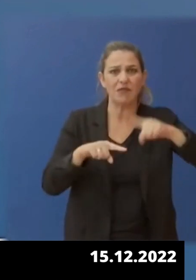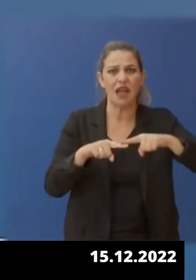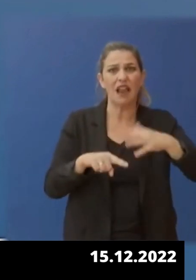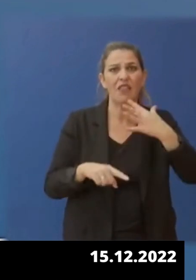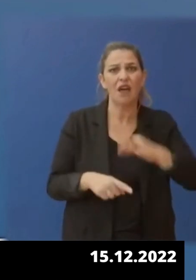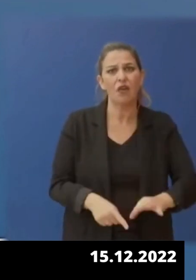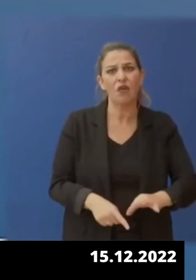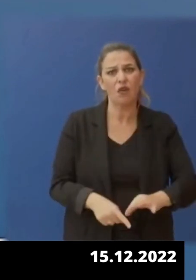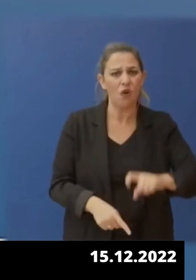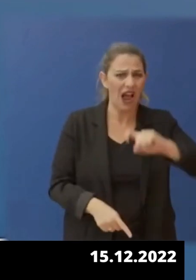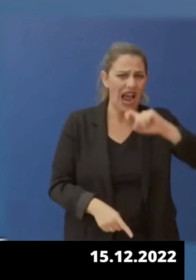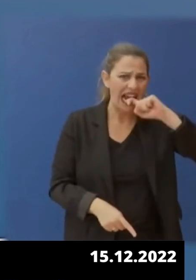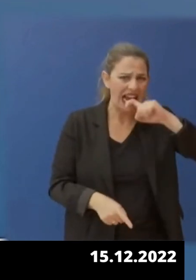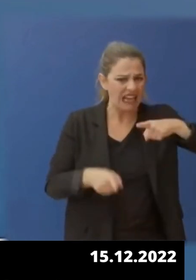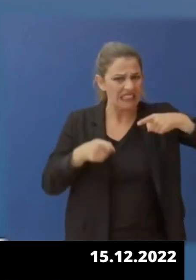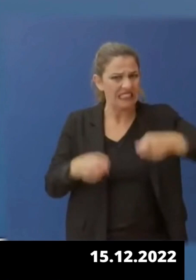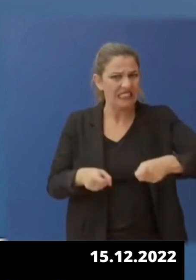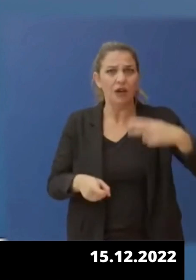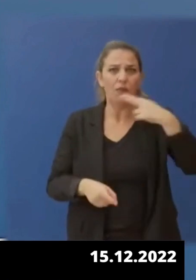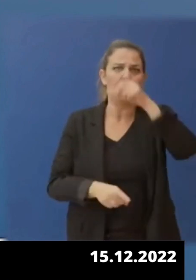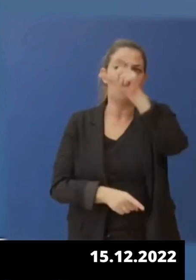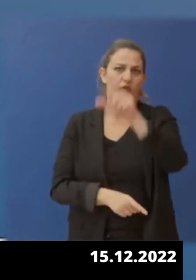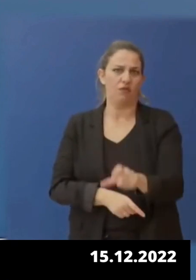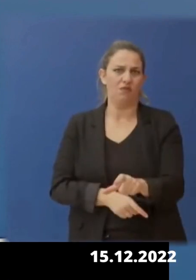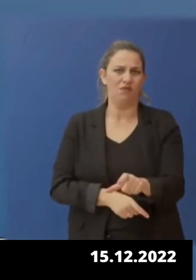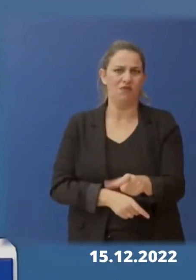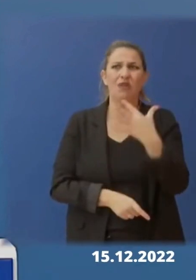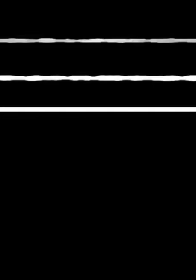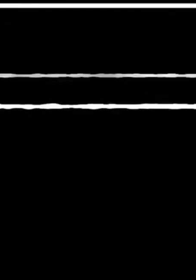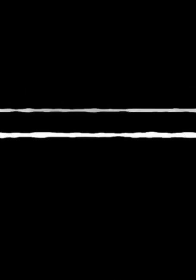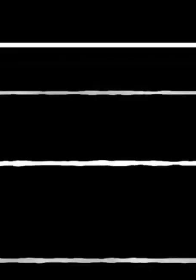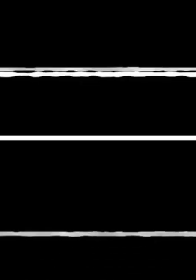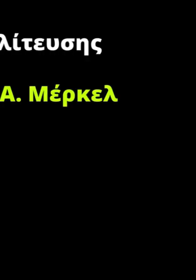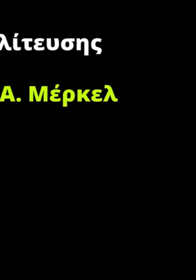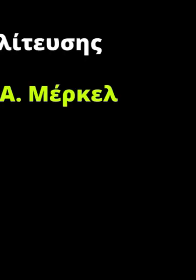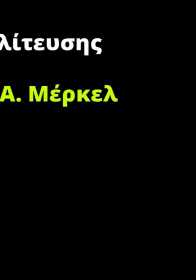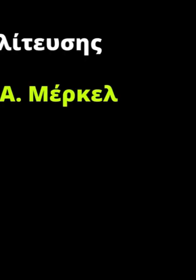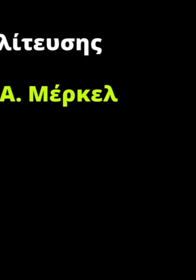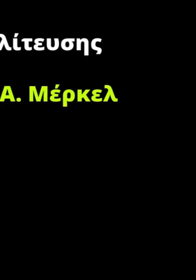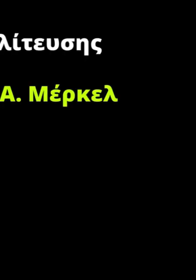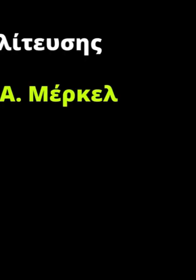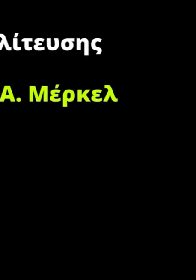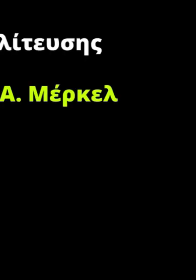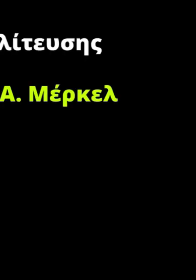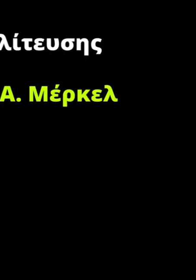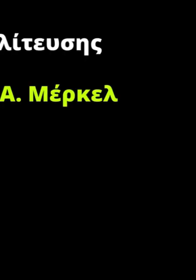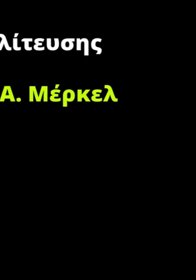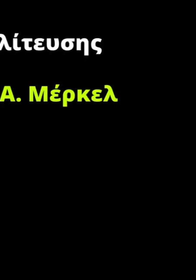την κυβέρνηση να διασύρει την Ελλάδα και να διαφημεί την ελληνική δικαιοσύνη.